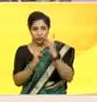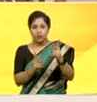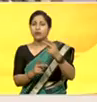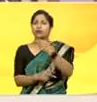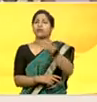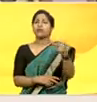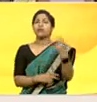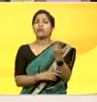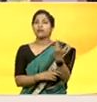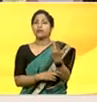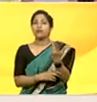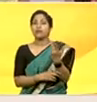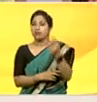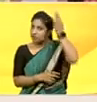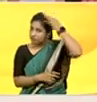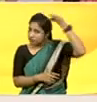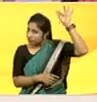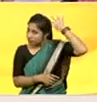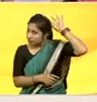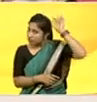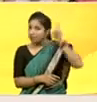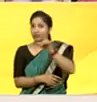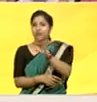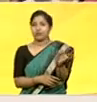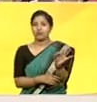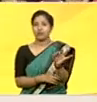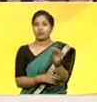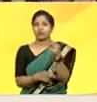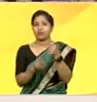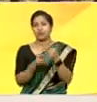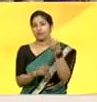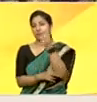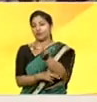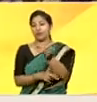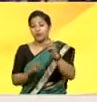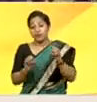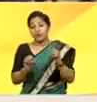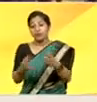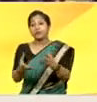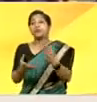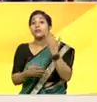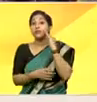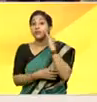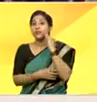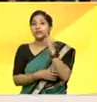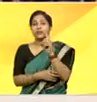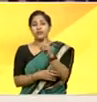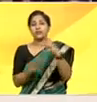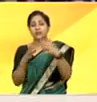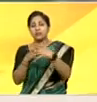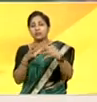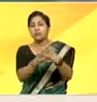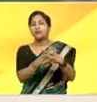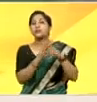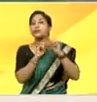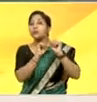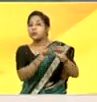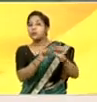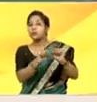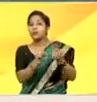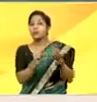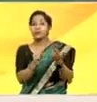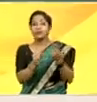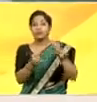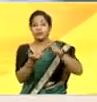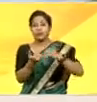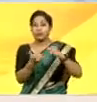है संस्कृत वीकेंड। इसकी शुरुआत एक वेबसाइट के जरिए